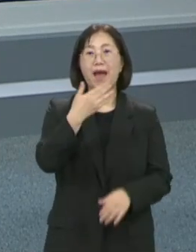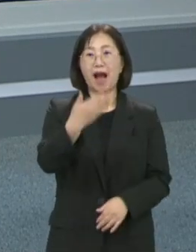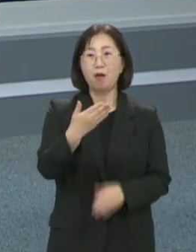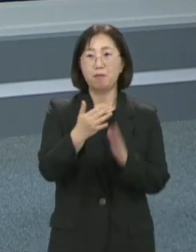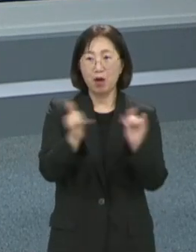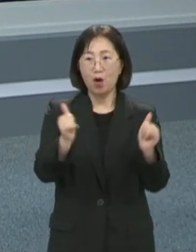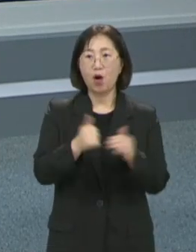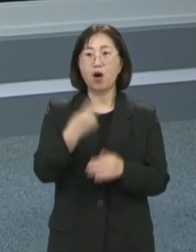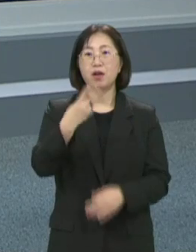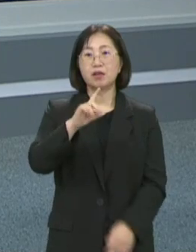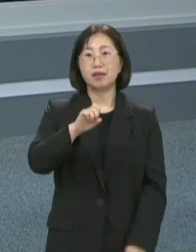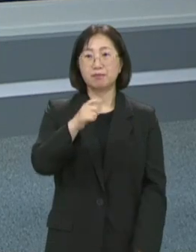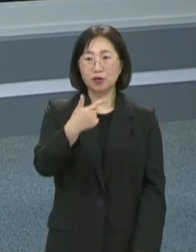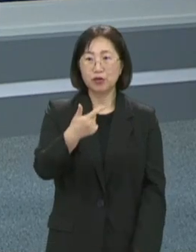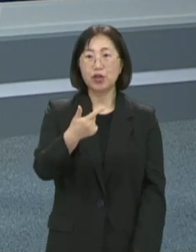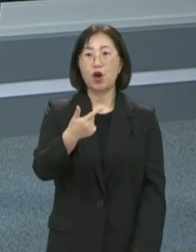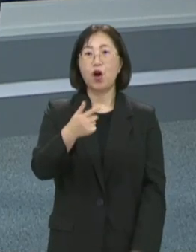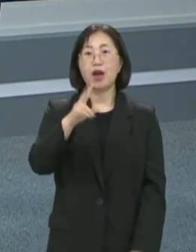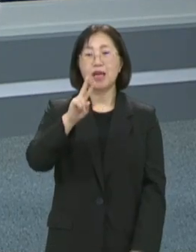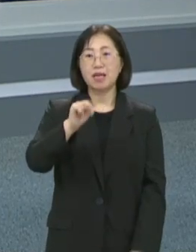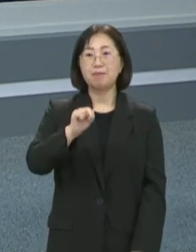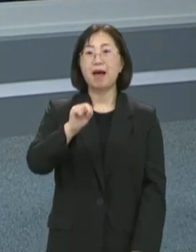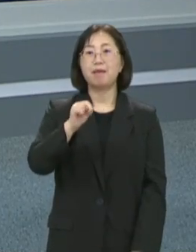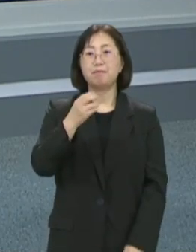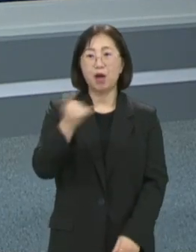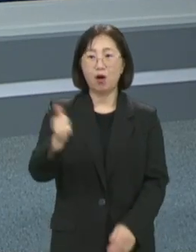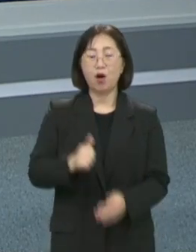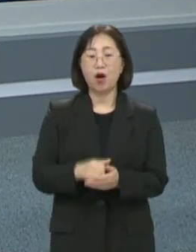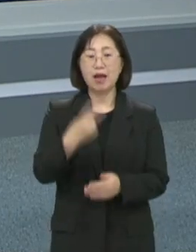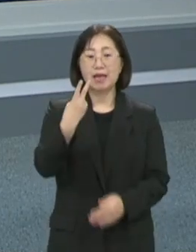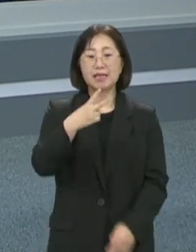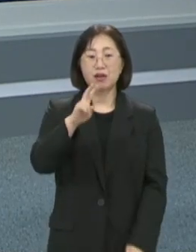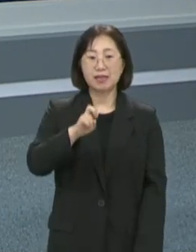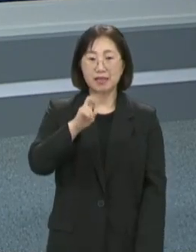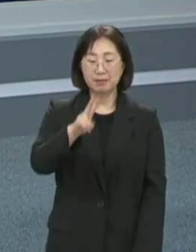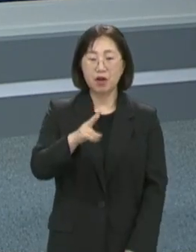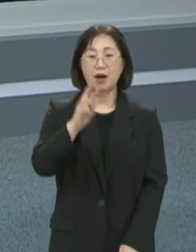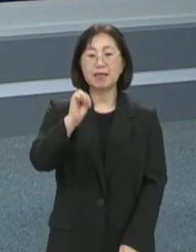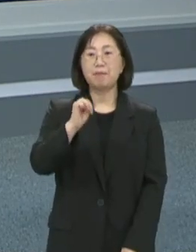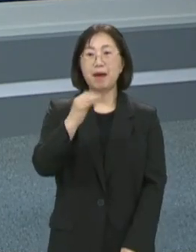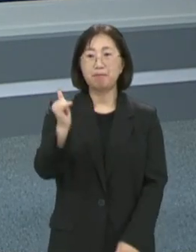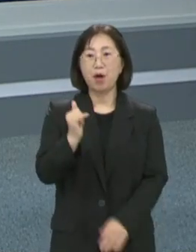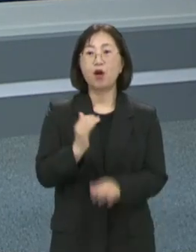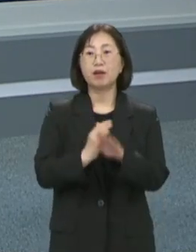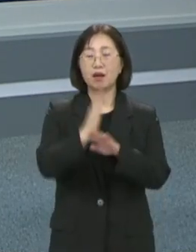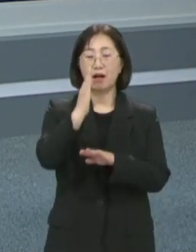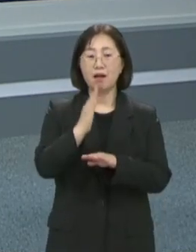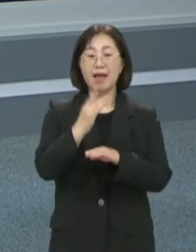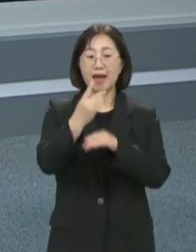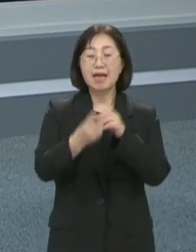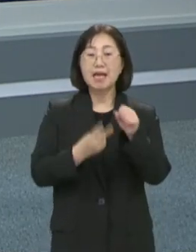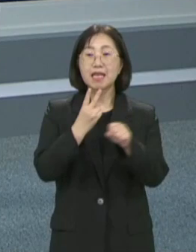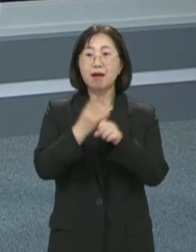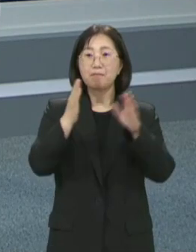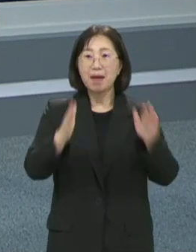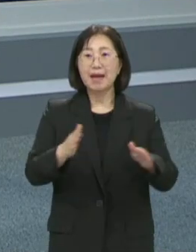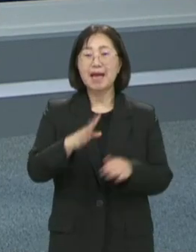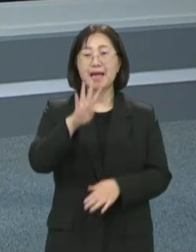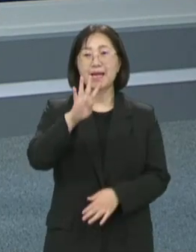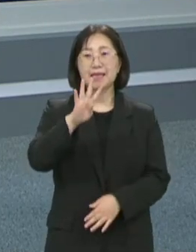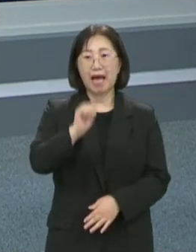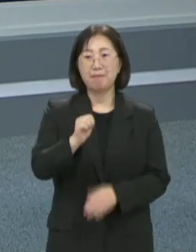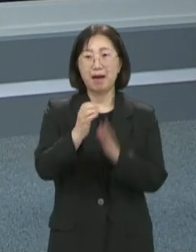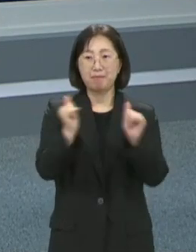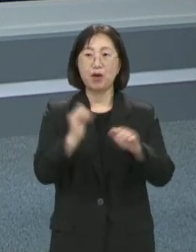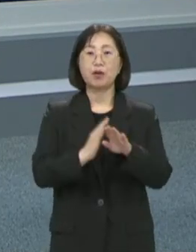시작으로 2016년 2만 명 그리고 2022년 3만 명을 넘어선데요 2년 만에 4만 명을